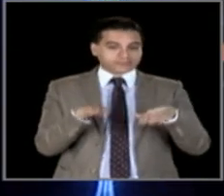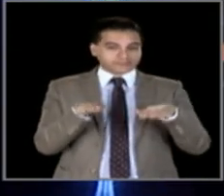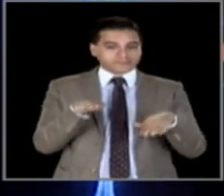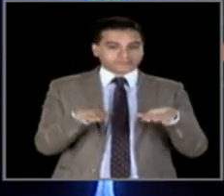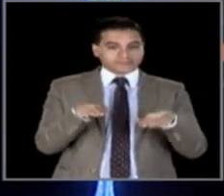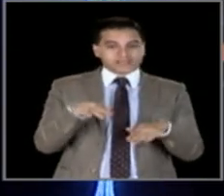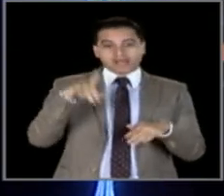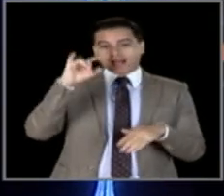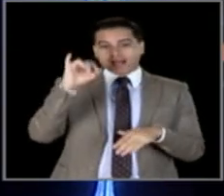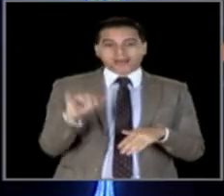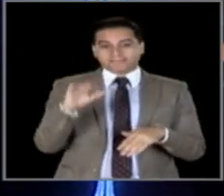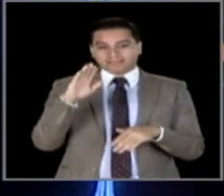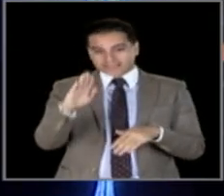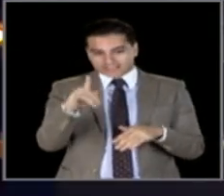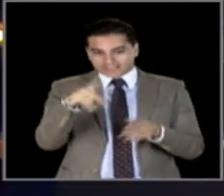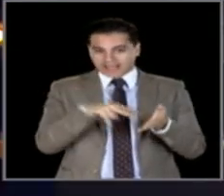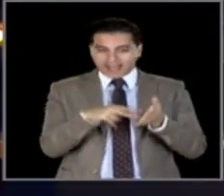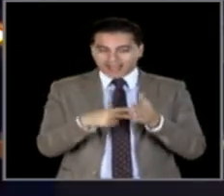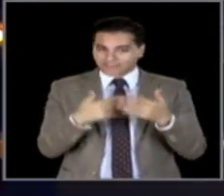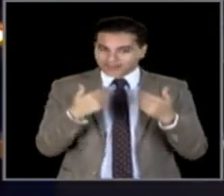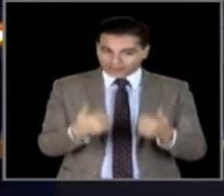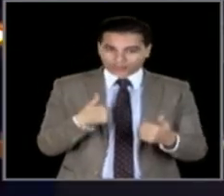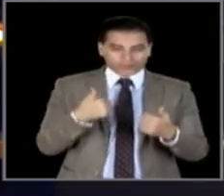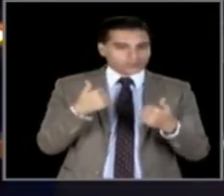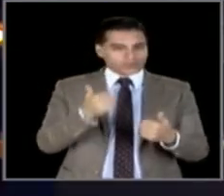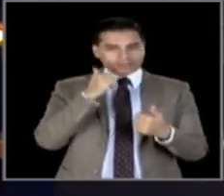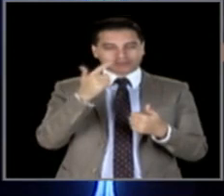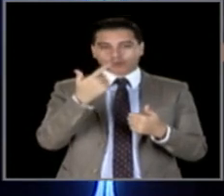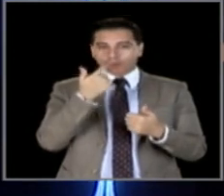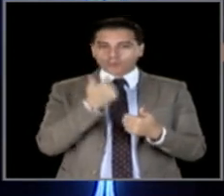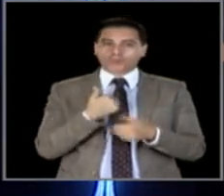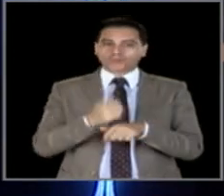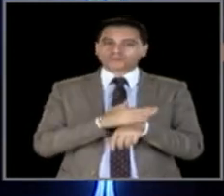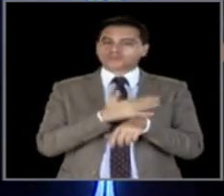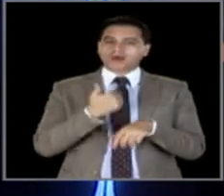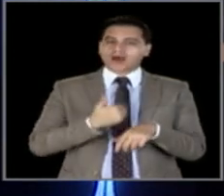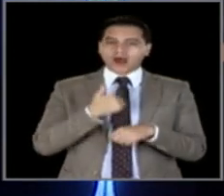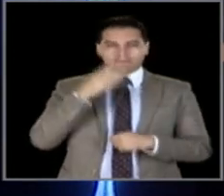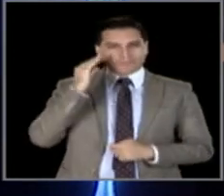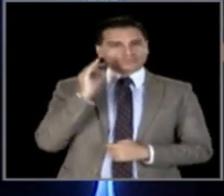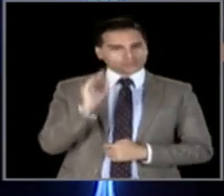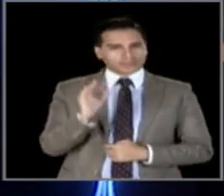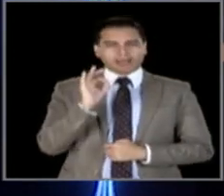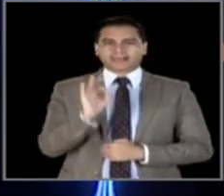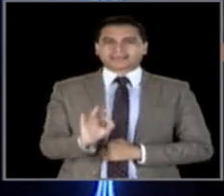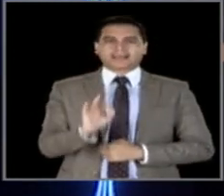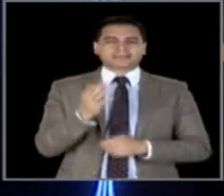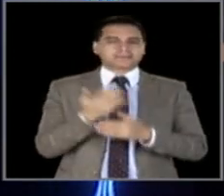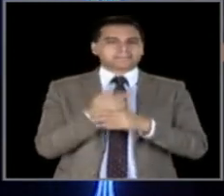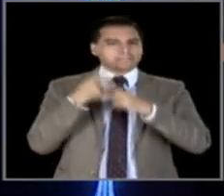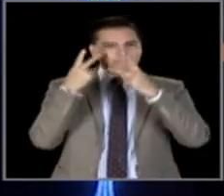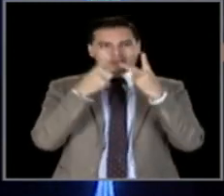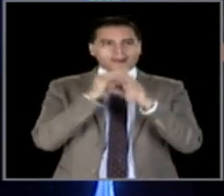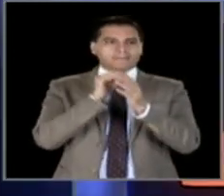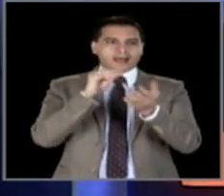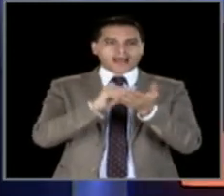ازيك يا لميس؟ ازي حضرتك؟ انا كويس الحمد لله. احكي لي شعورك ايه؟ طبعا مبسوطة جدا، لان كان حلم من احلامي ان انا اشارك